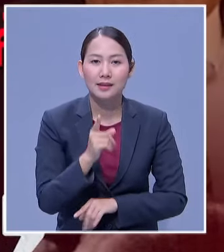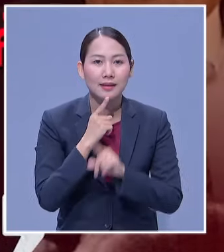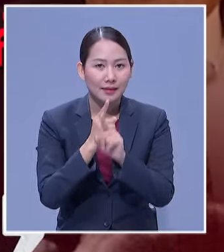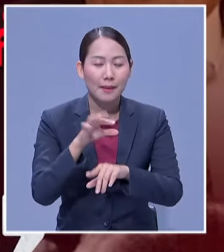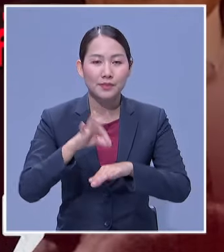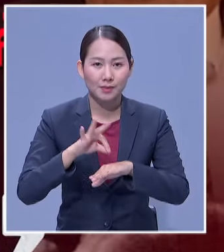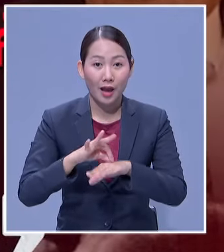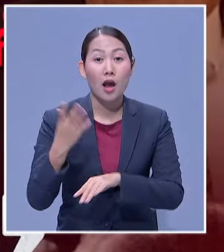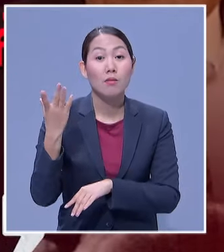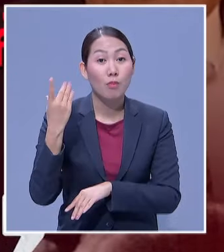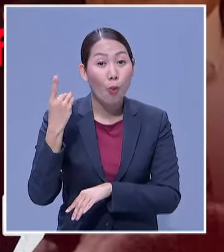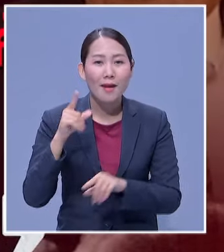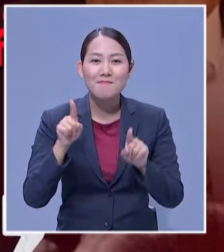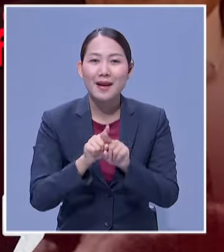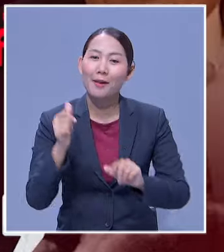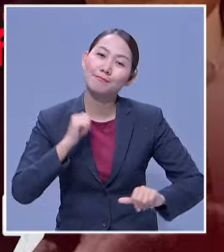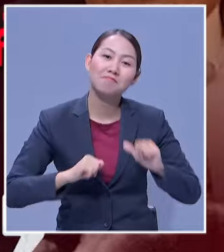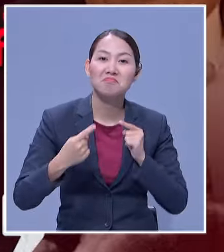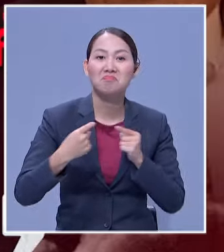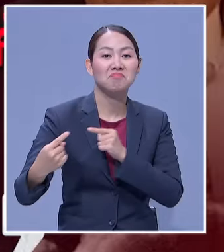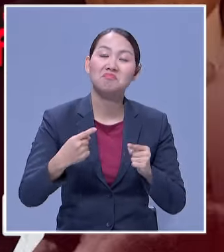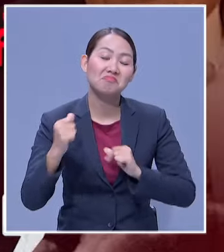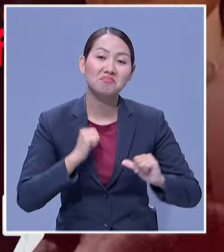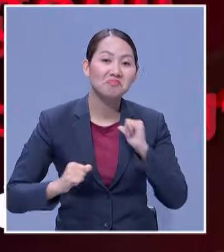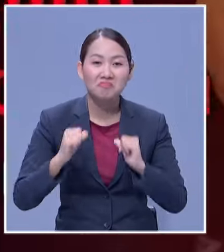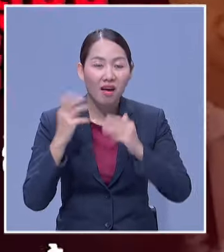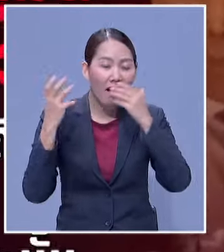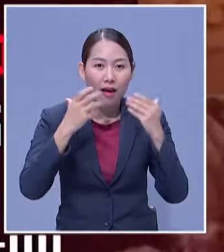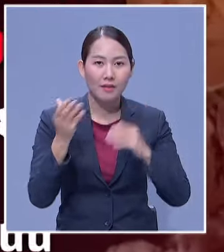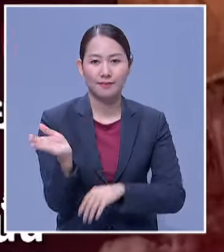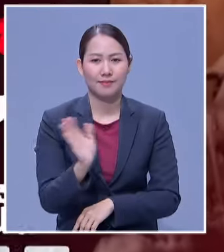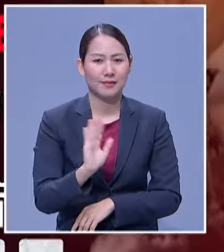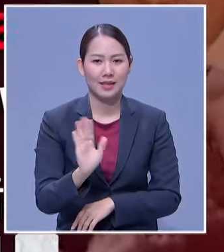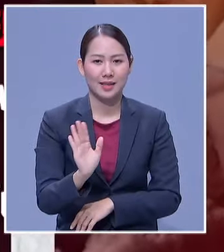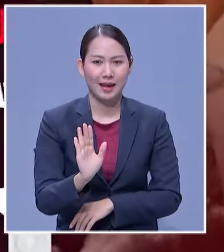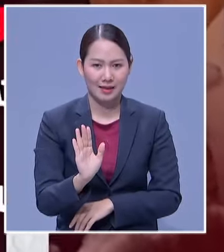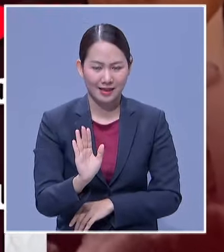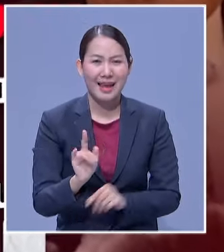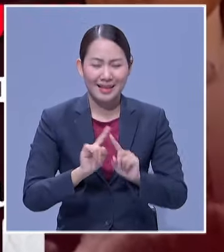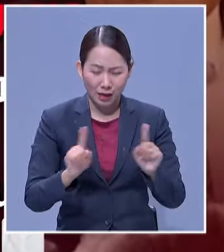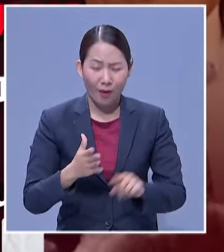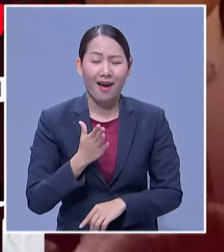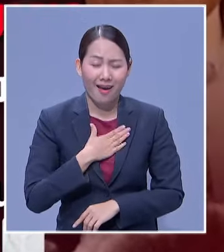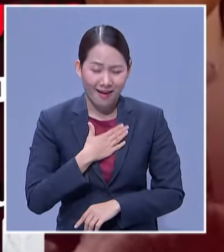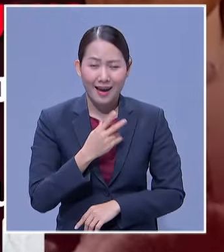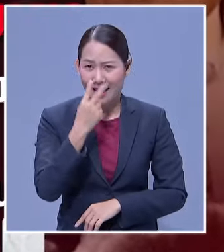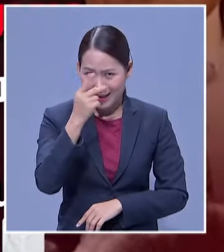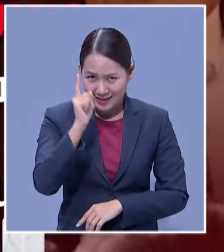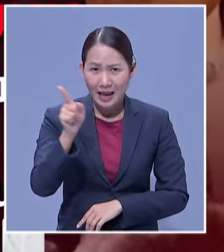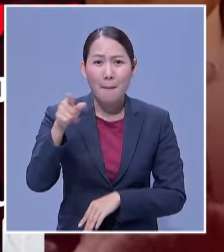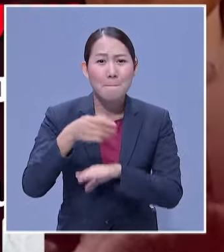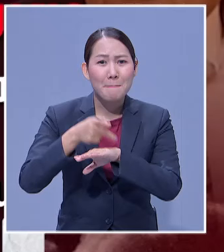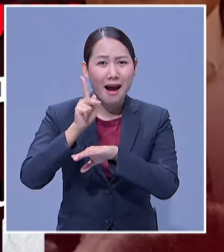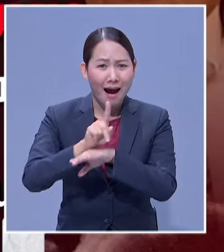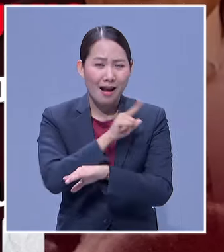เล่นละครด้วยไม่มีเรื่องของละครอะไรนะเพราะตัวเองดูแล้วคุณพิเชษน่ะดูมึนไปไม่ถูกจะ